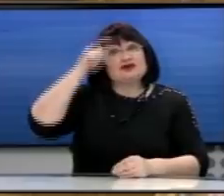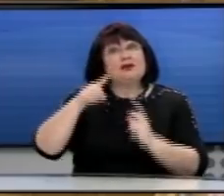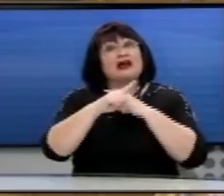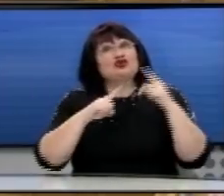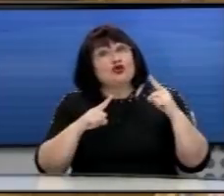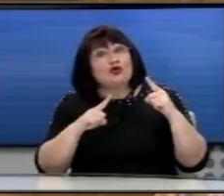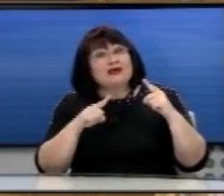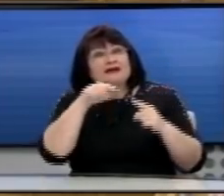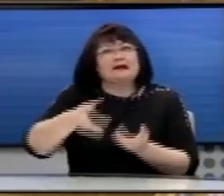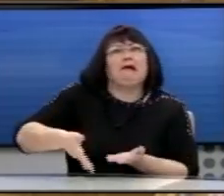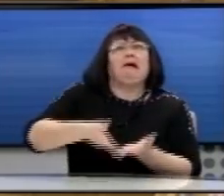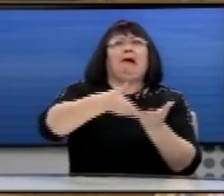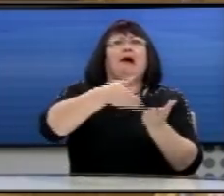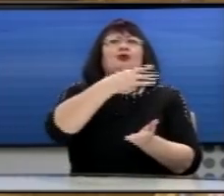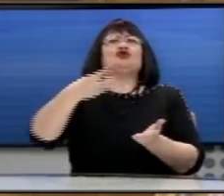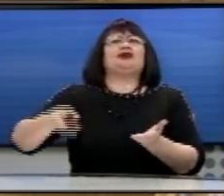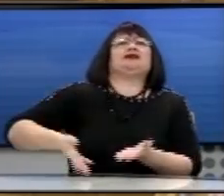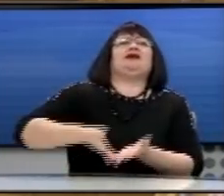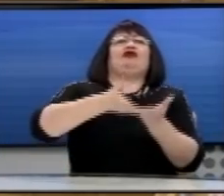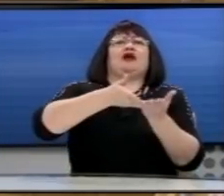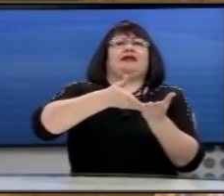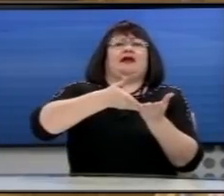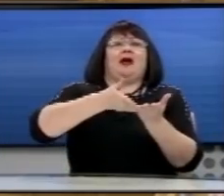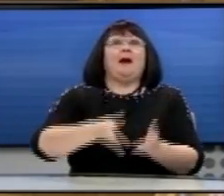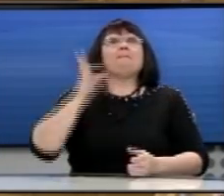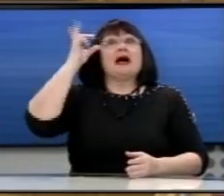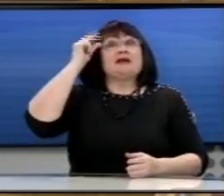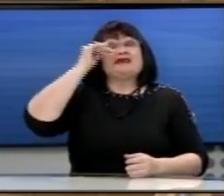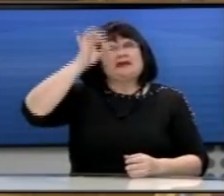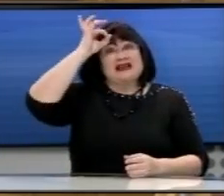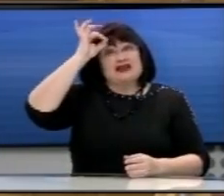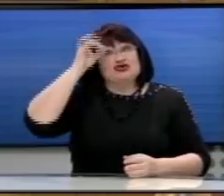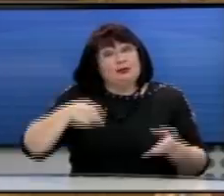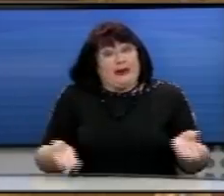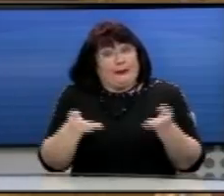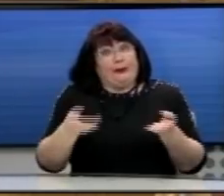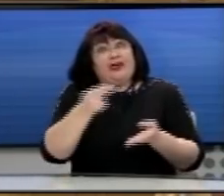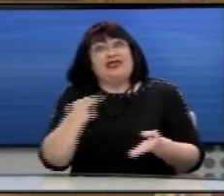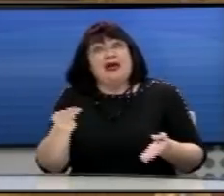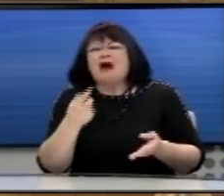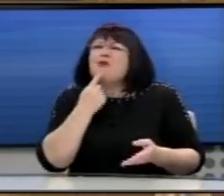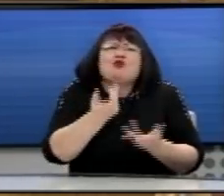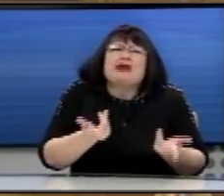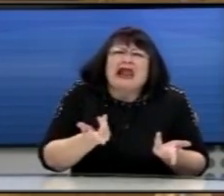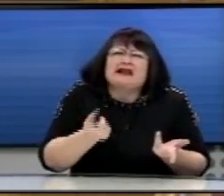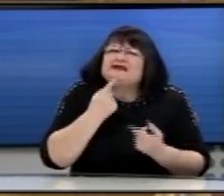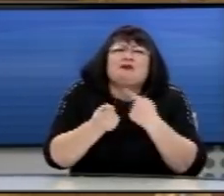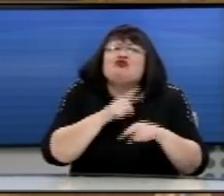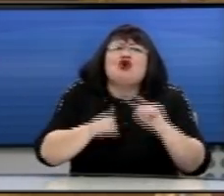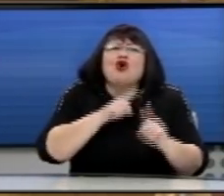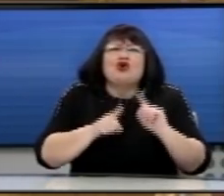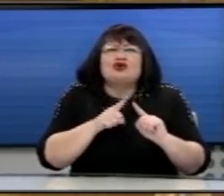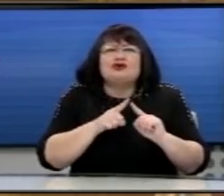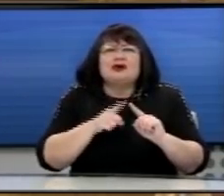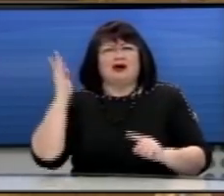την περίμενε και απαλού του ήρθε. Η πανεπιστημιακή αστυνομία είναι το έλασον. Πού τα λέτε αυτά? Η ένταση